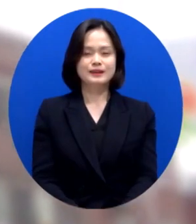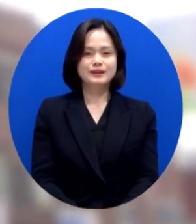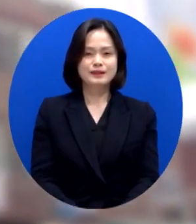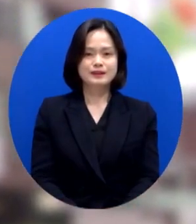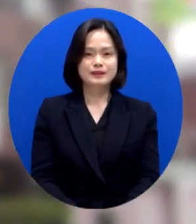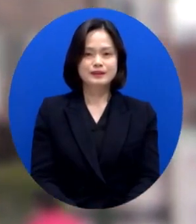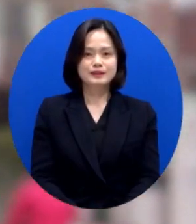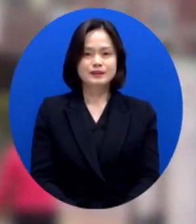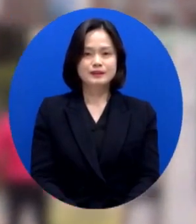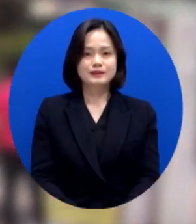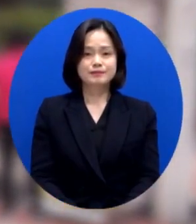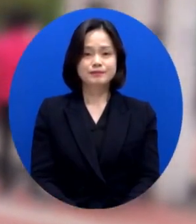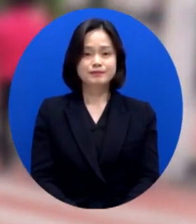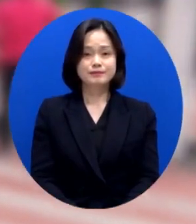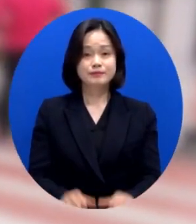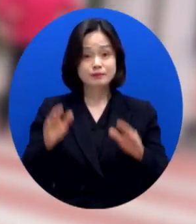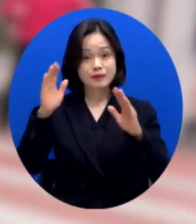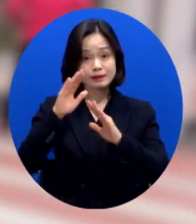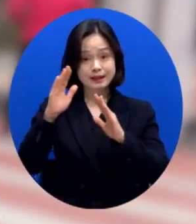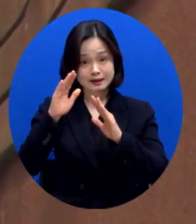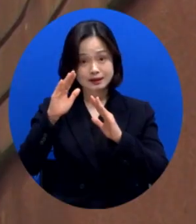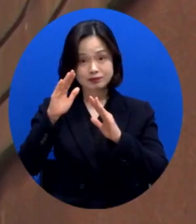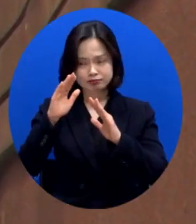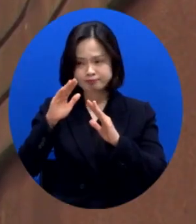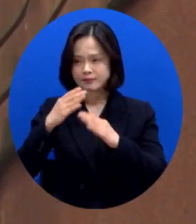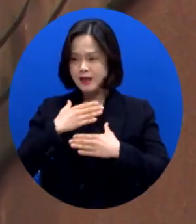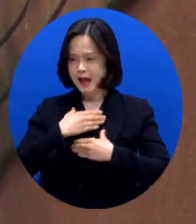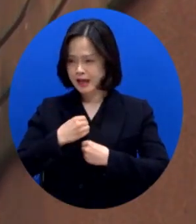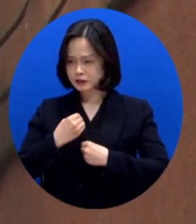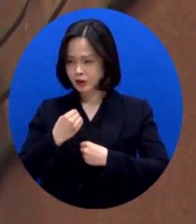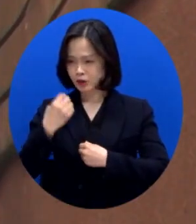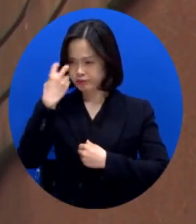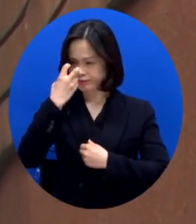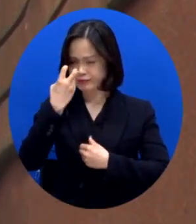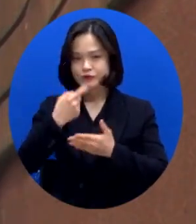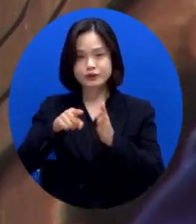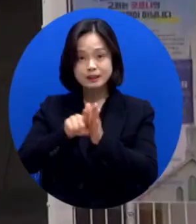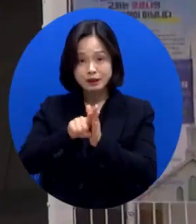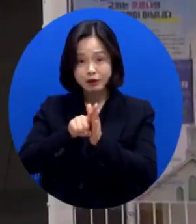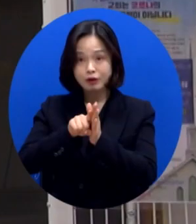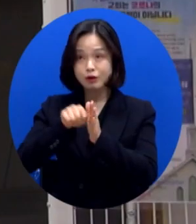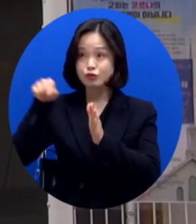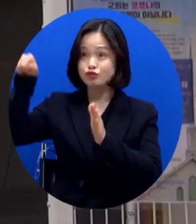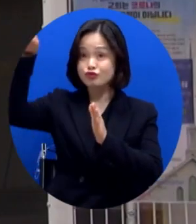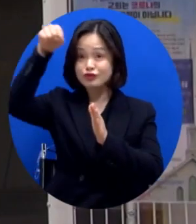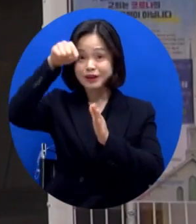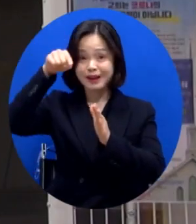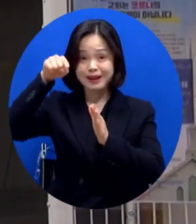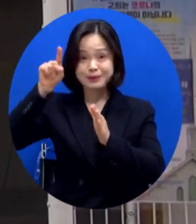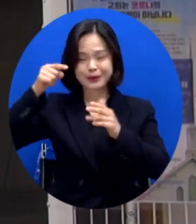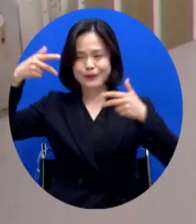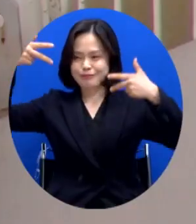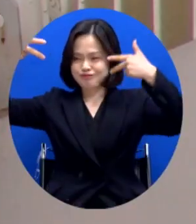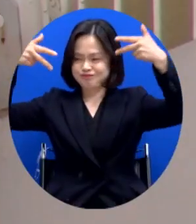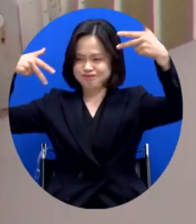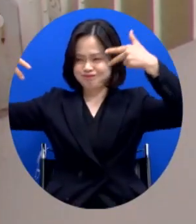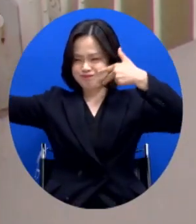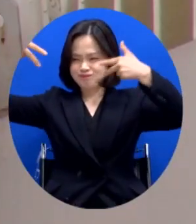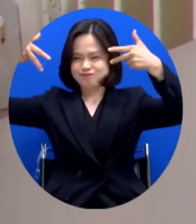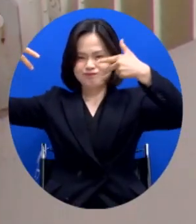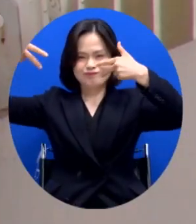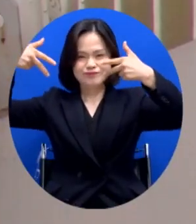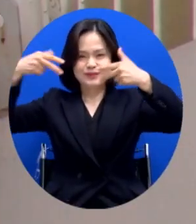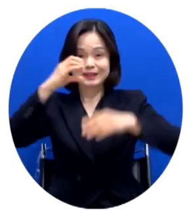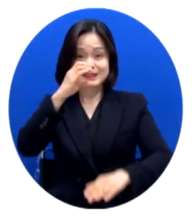학교 가는 아이들 뒤로 독수리처럼 날카롭게 주변 환경을 지켜보는 눈이 있습니다. 학교 가는 길 구석구석에 설치된